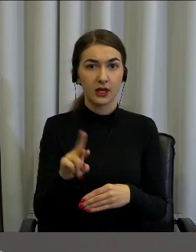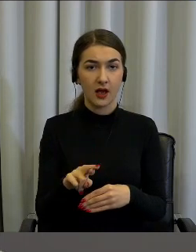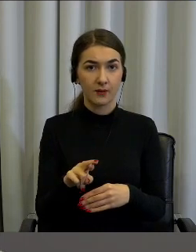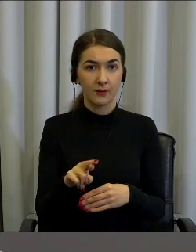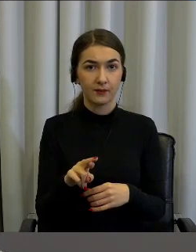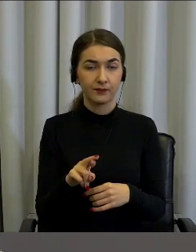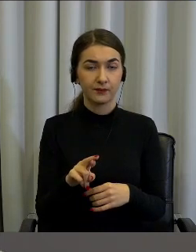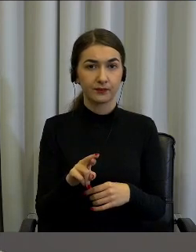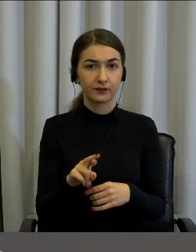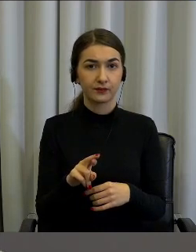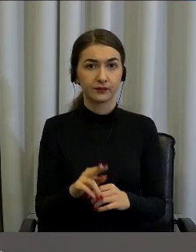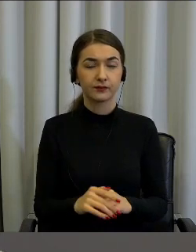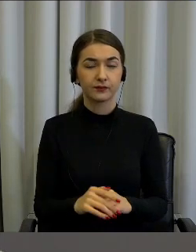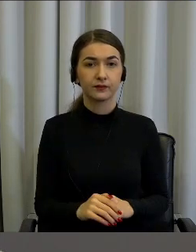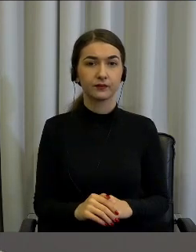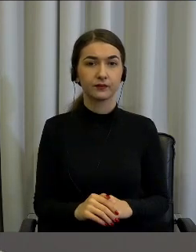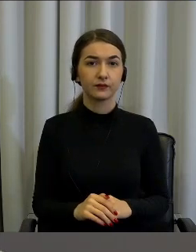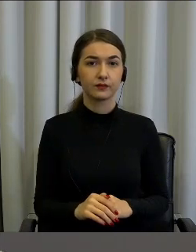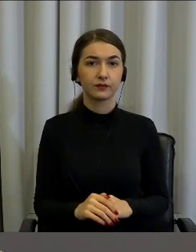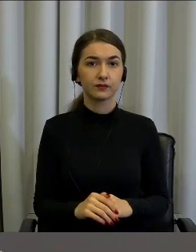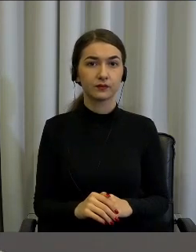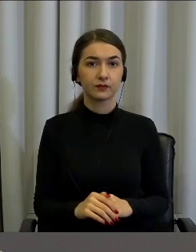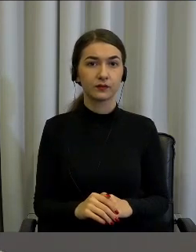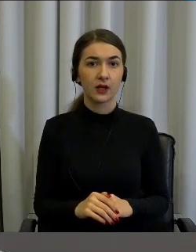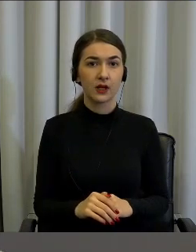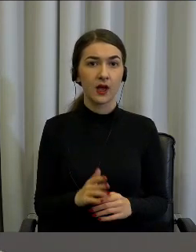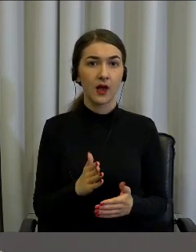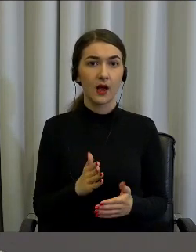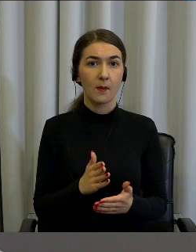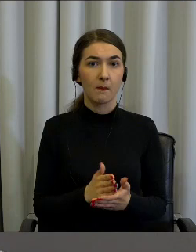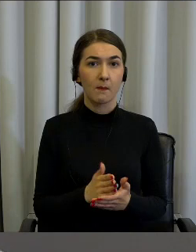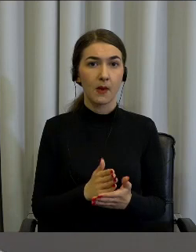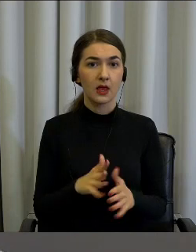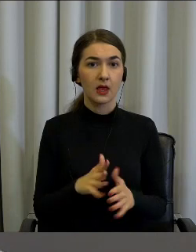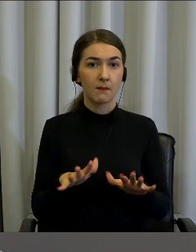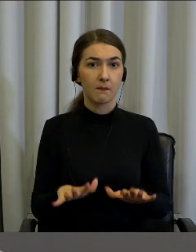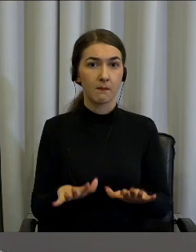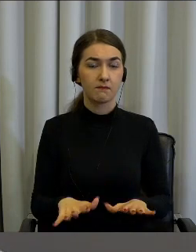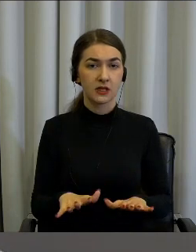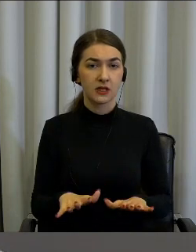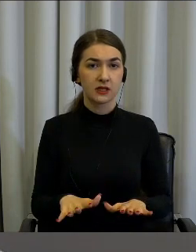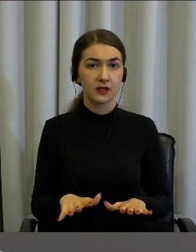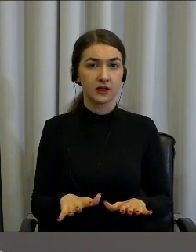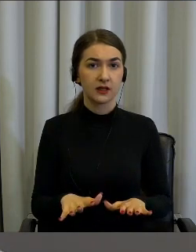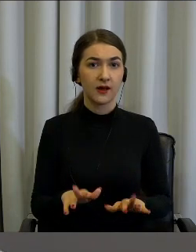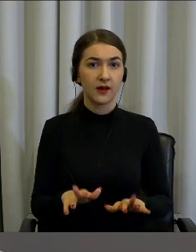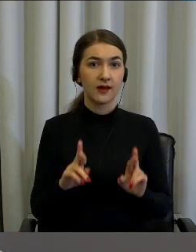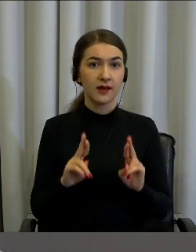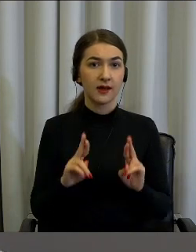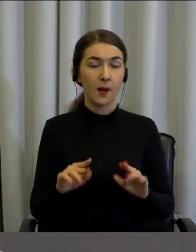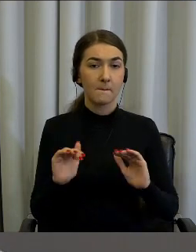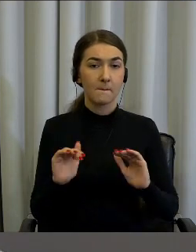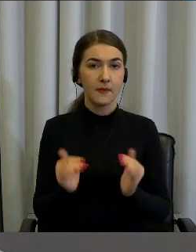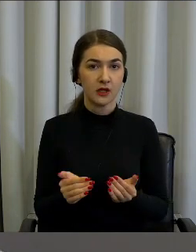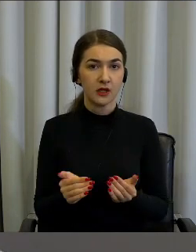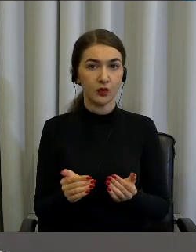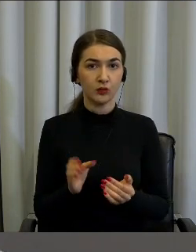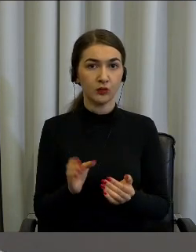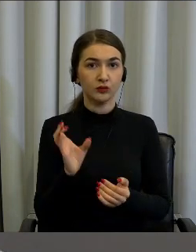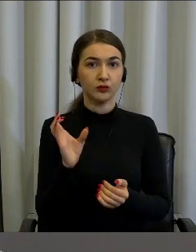липня в мало місце як мінімум